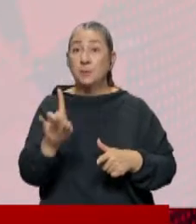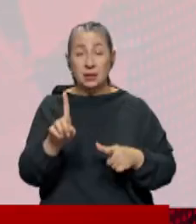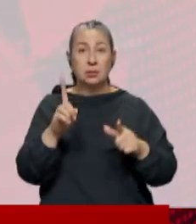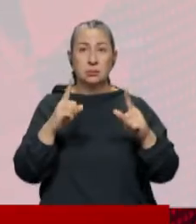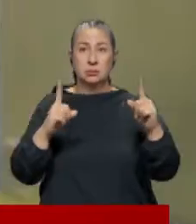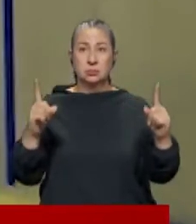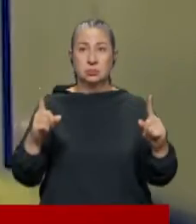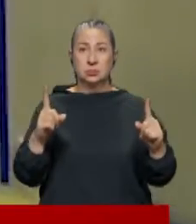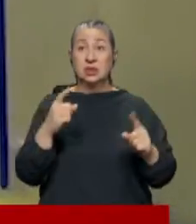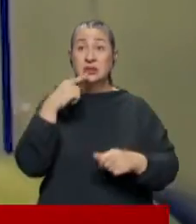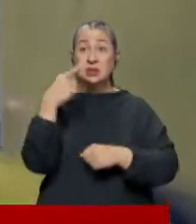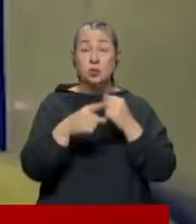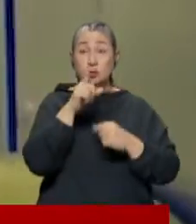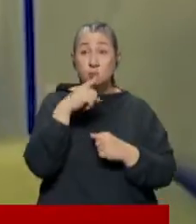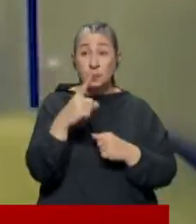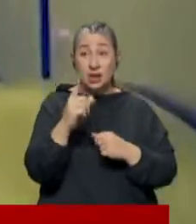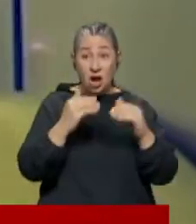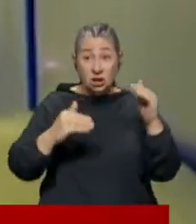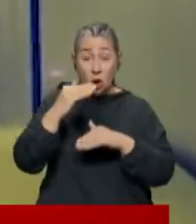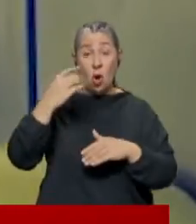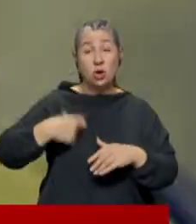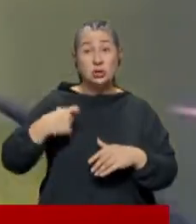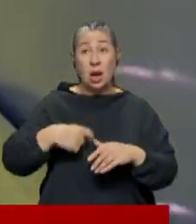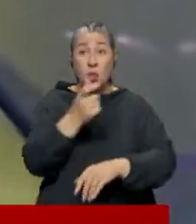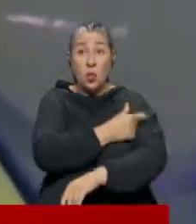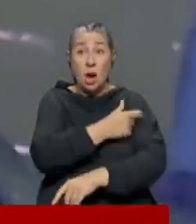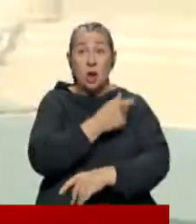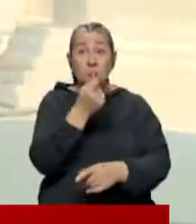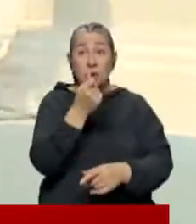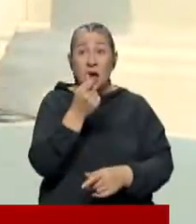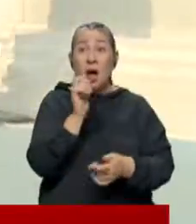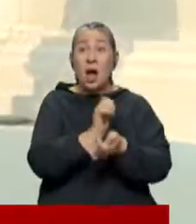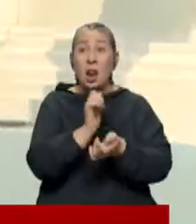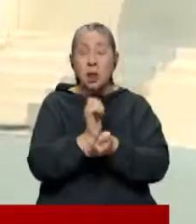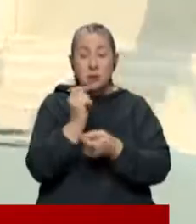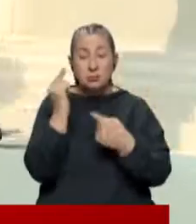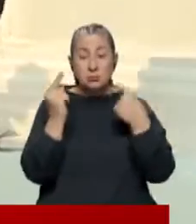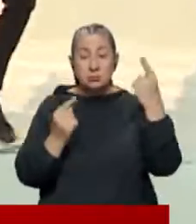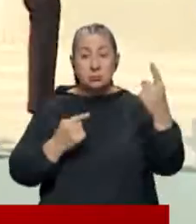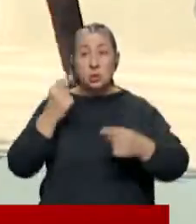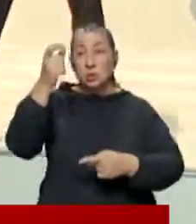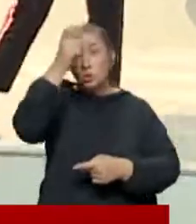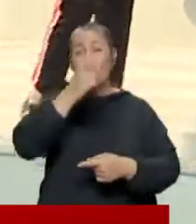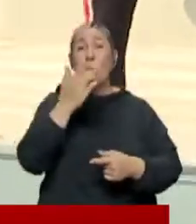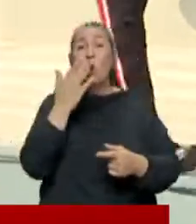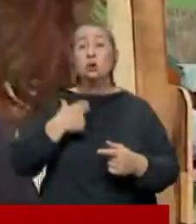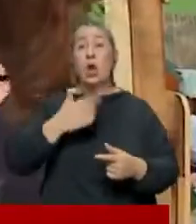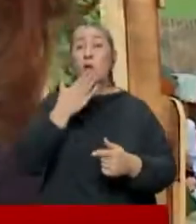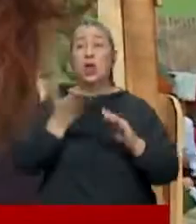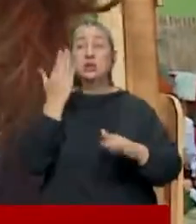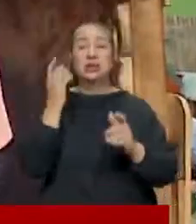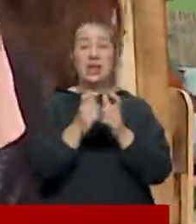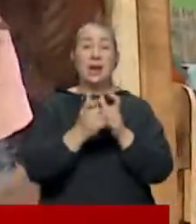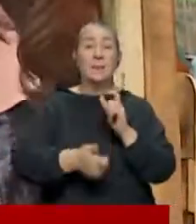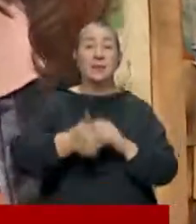taşımış bulunmakta. Yıllığı 100 bin liraları aşan özel kreş ücretleri karşısında aileler düşünceli. Türkiye Özel Okul Öncesi Eğitim Kurumları